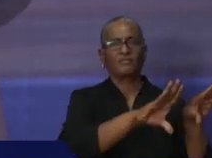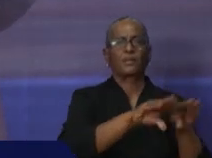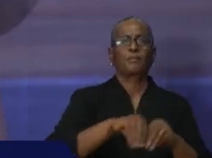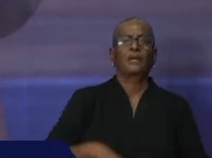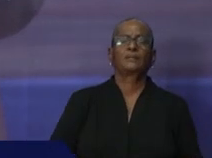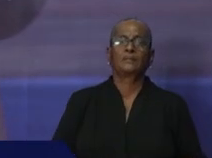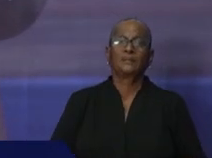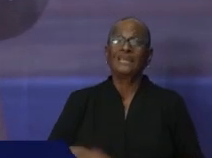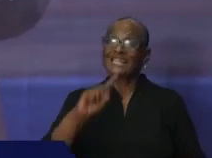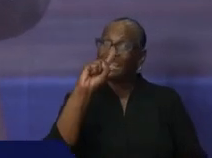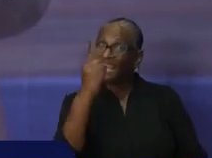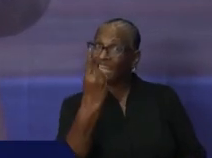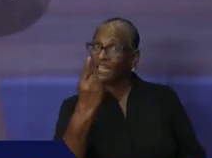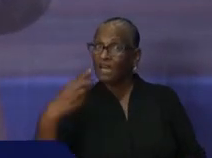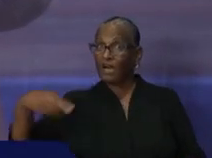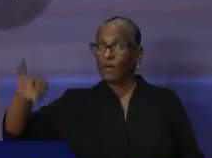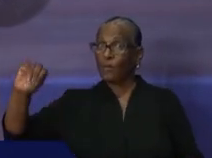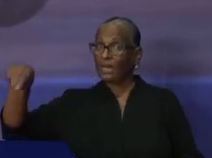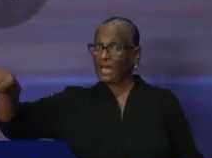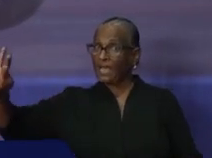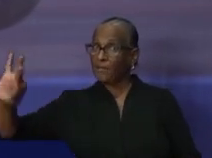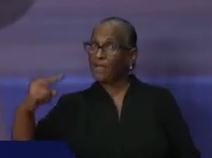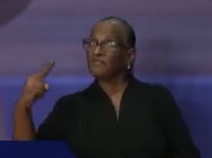A ina sa IMF ay luku,